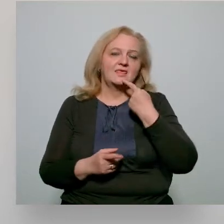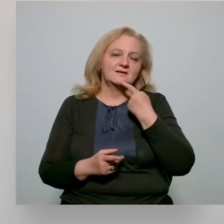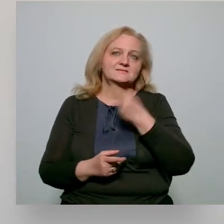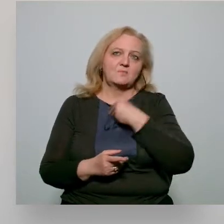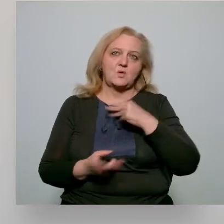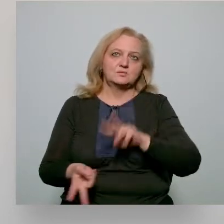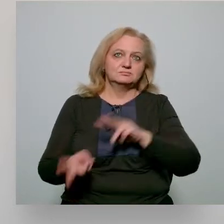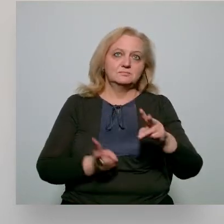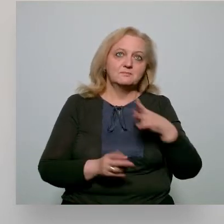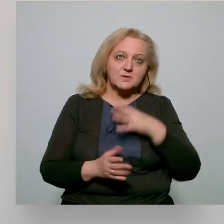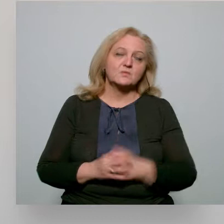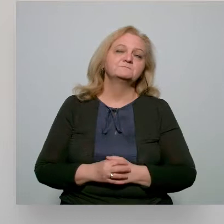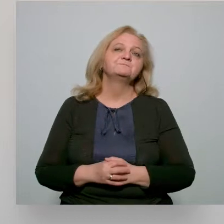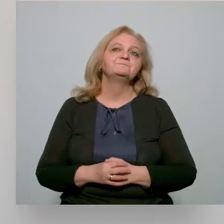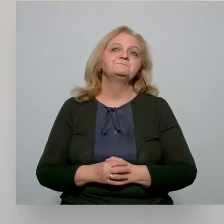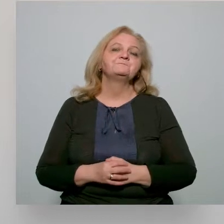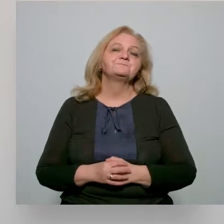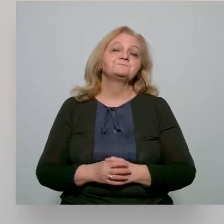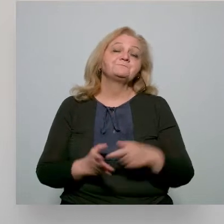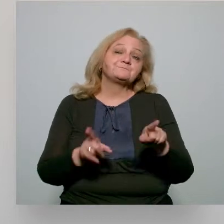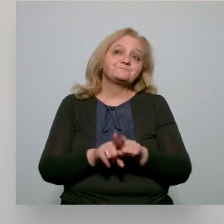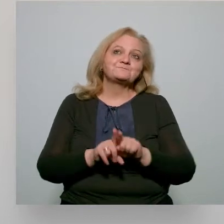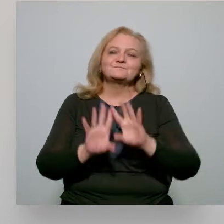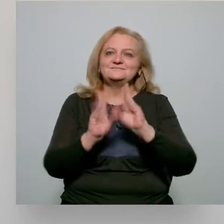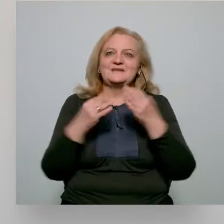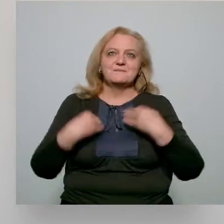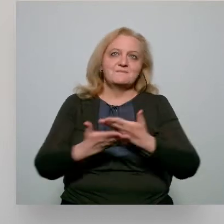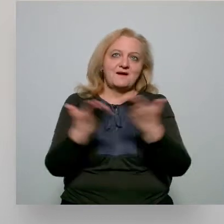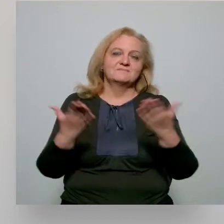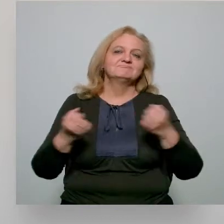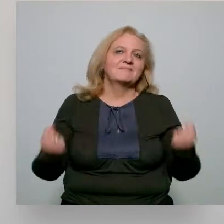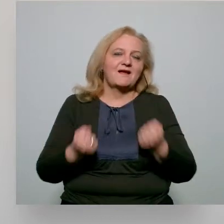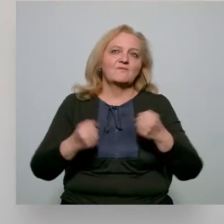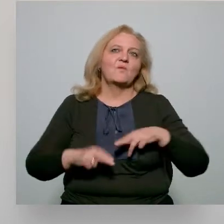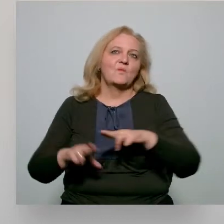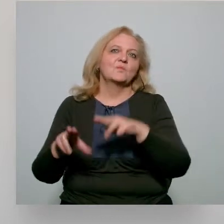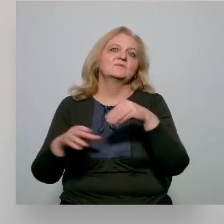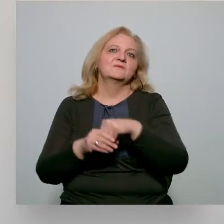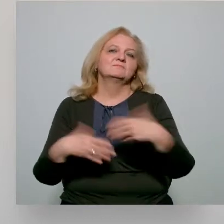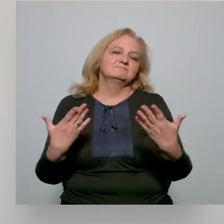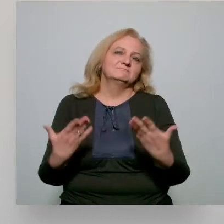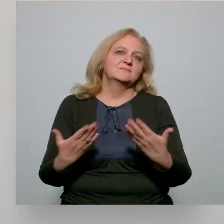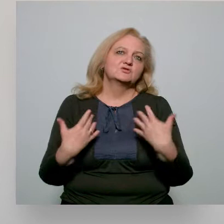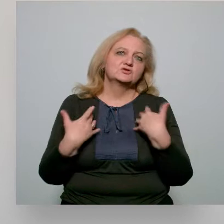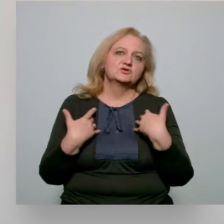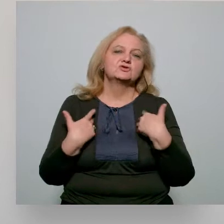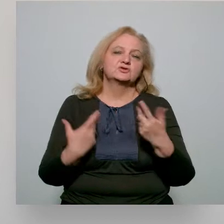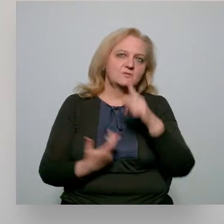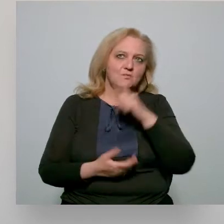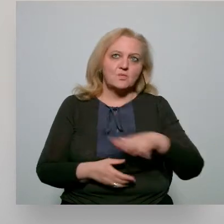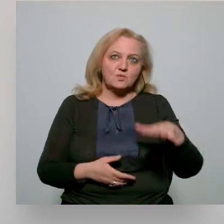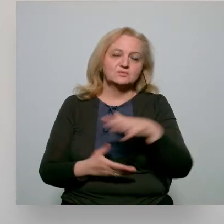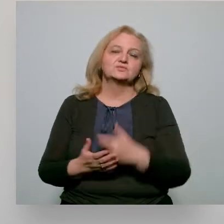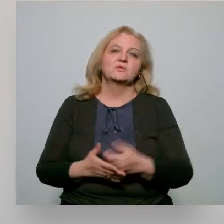polski. I też no, wszyscy Państwo są aktywnymi uczestnikami życia